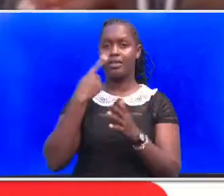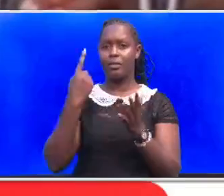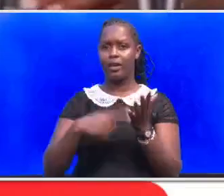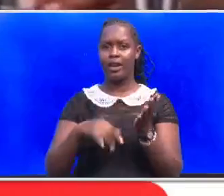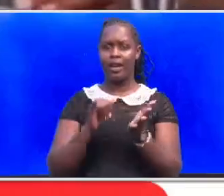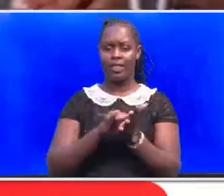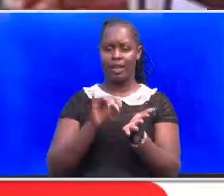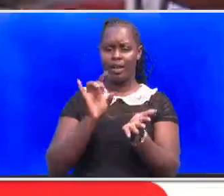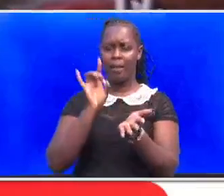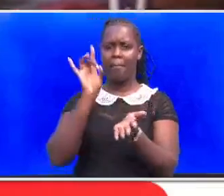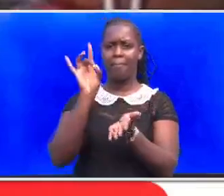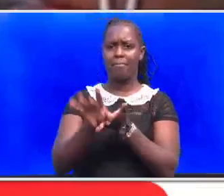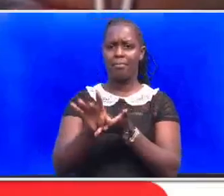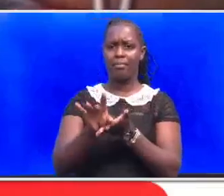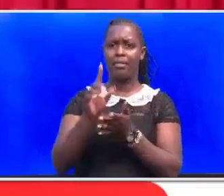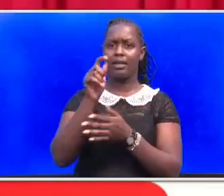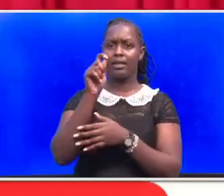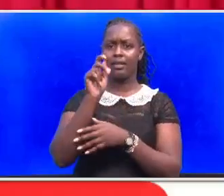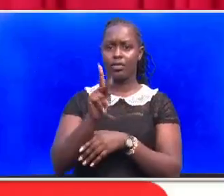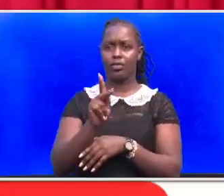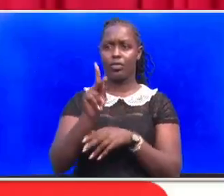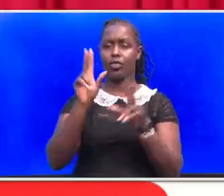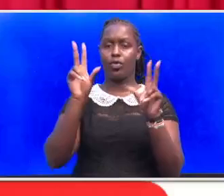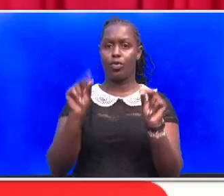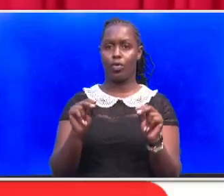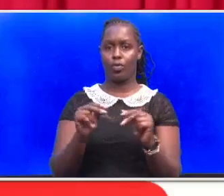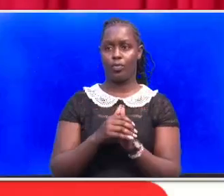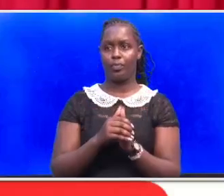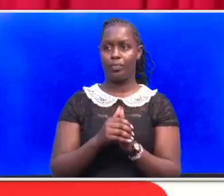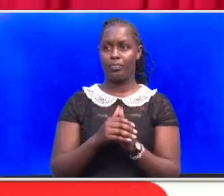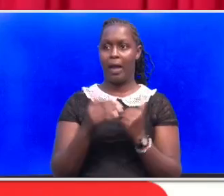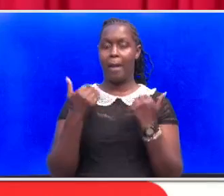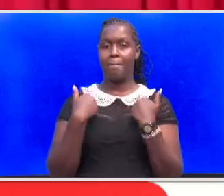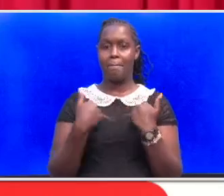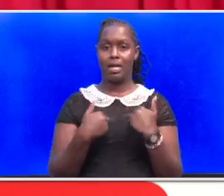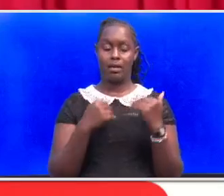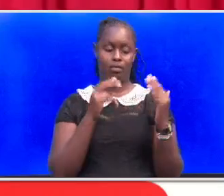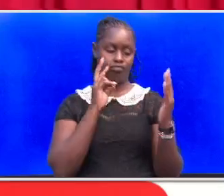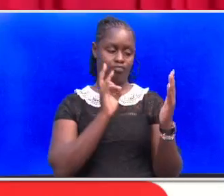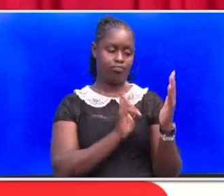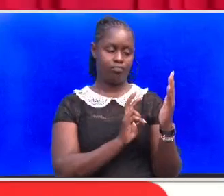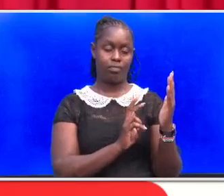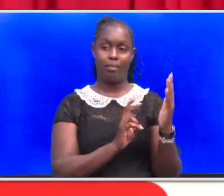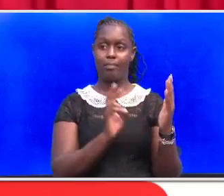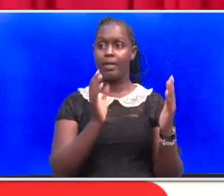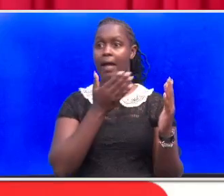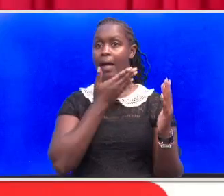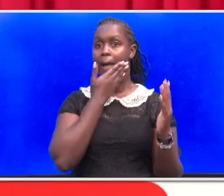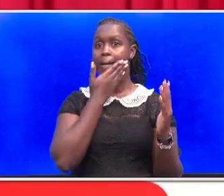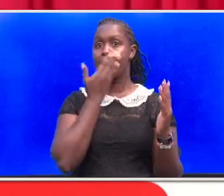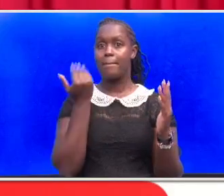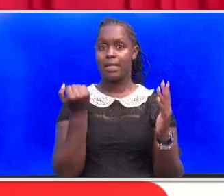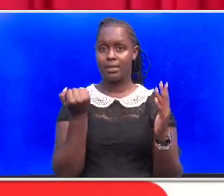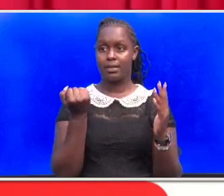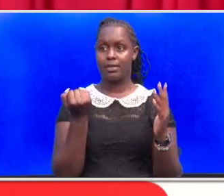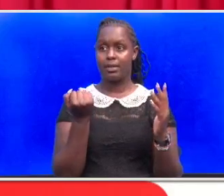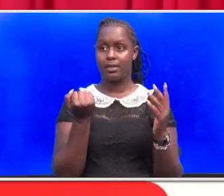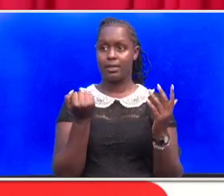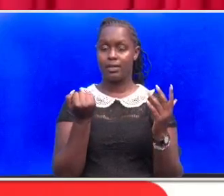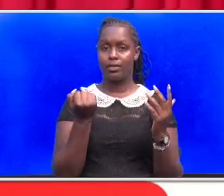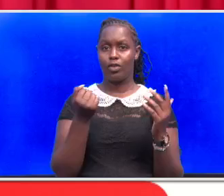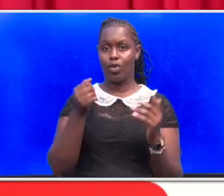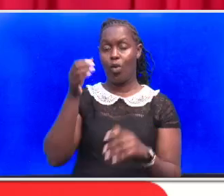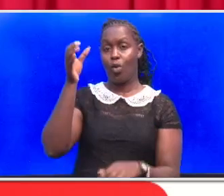marufuku kwa TikTok likitamba. I was looking at one of the best paying content